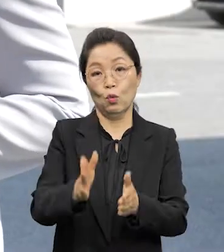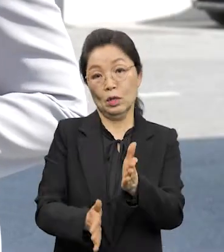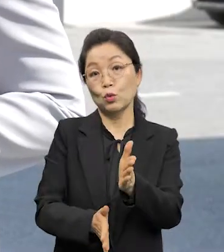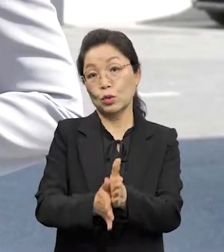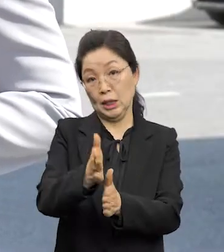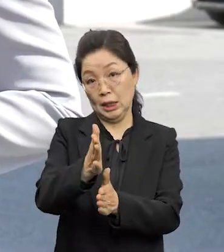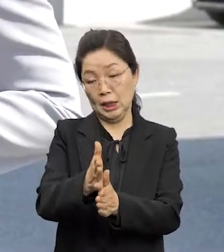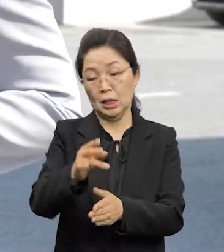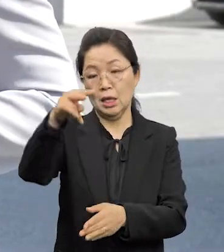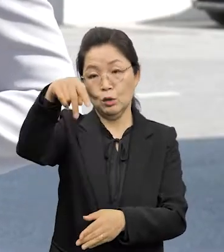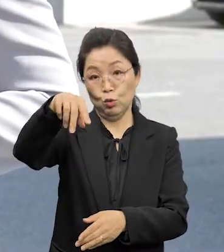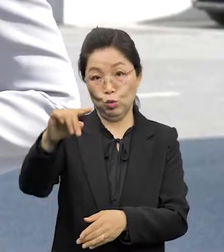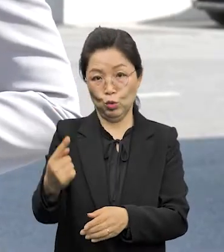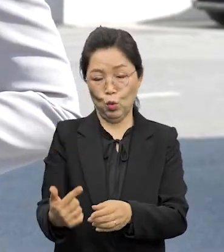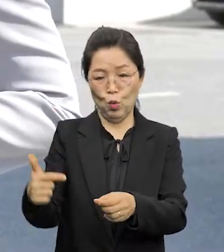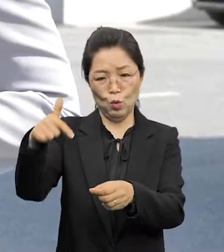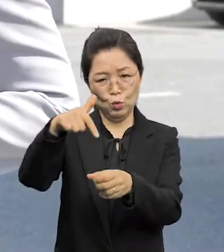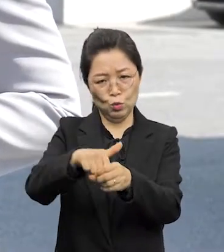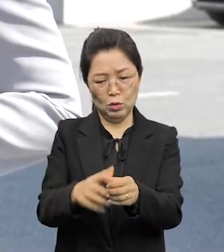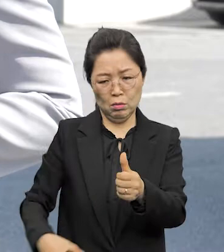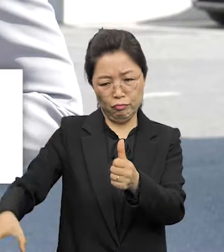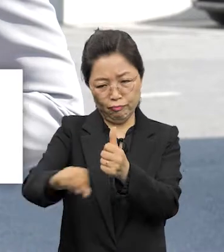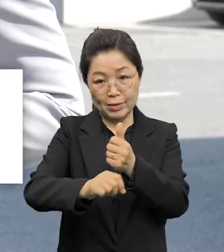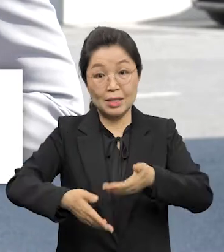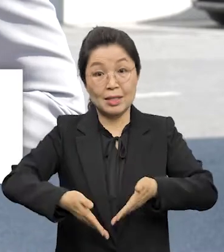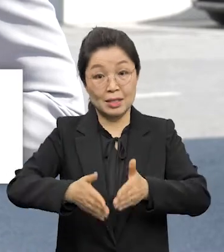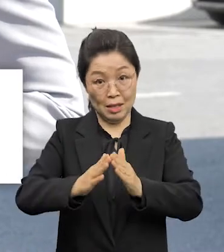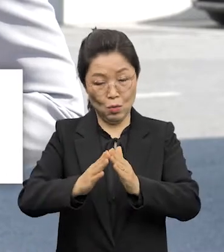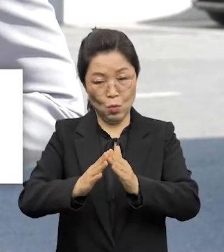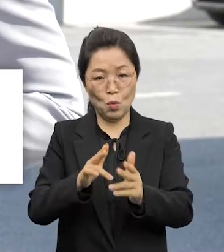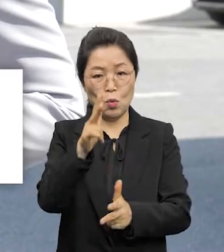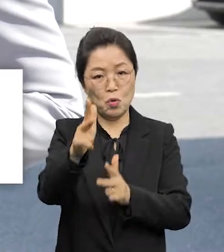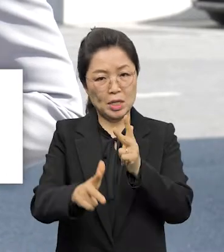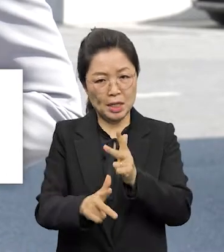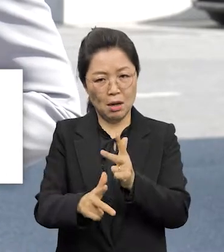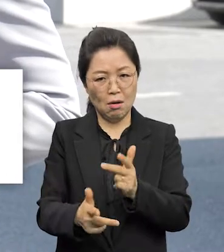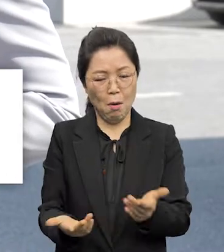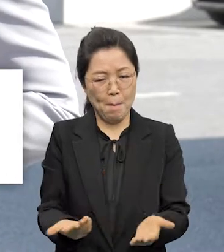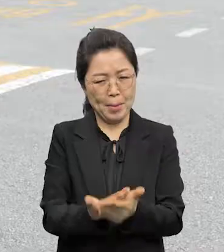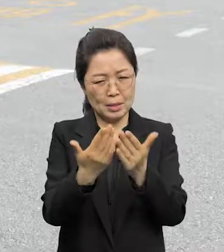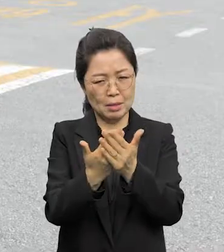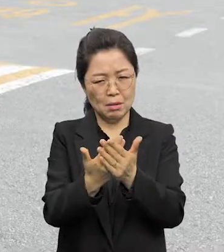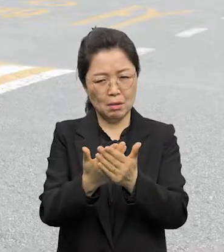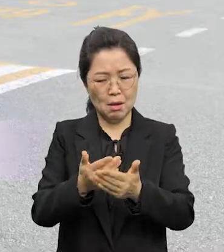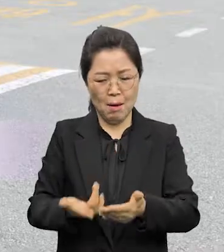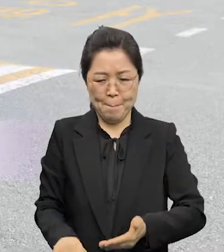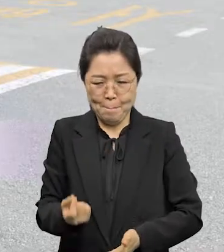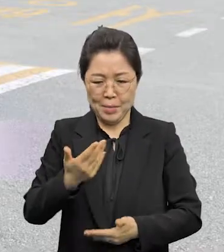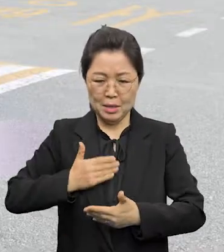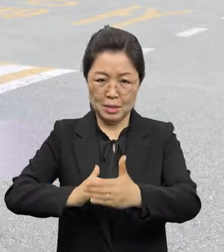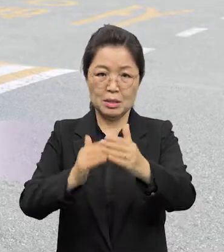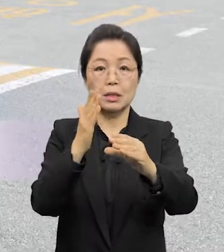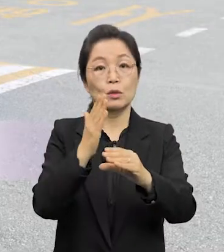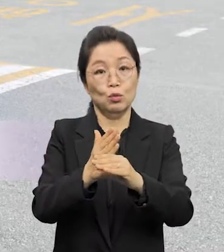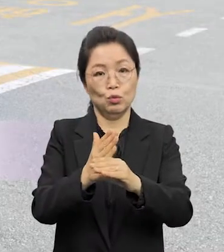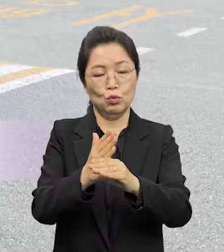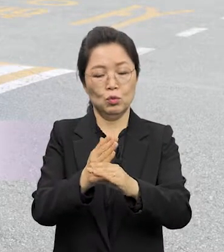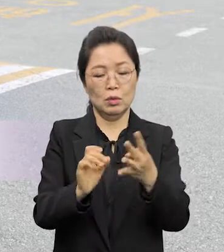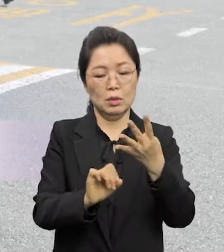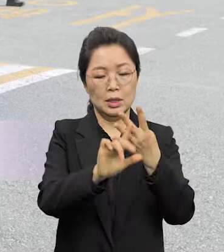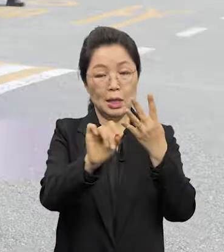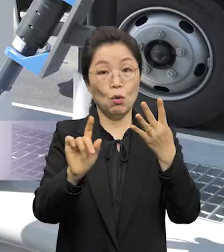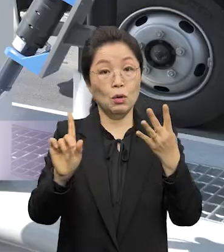광주시가 수소충전 인프라 구축과 수소산업 활성화에 박차를 가하고 있습니다. 광주시는 지난 11일